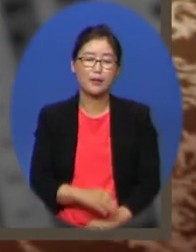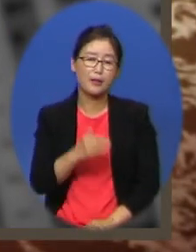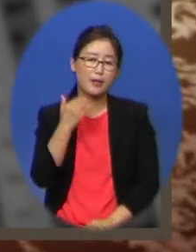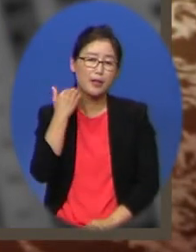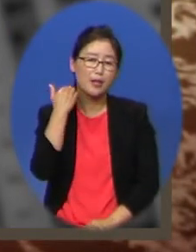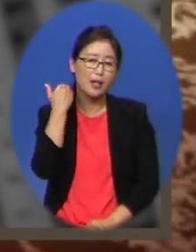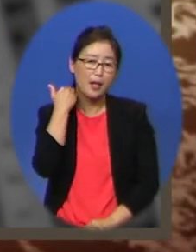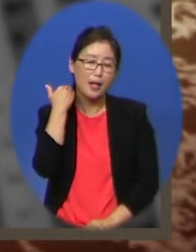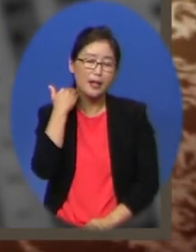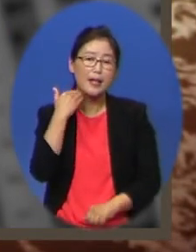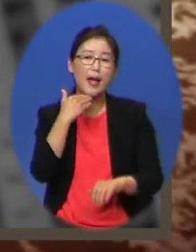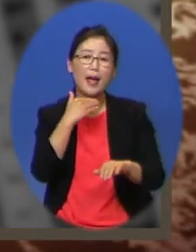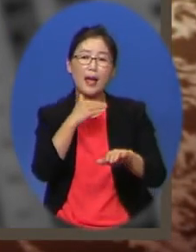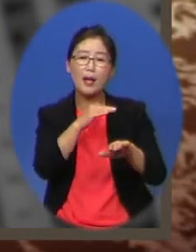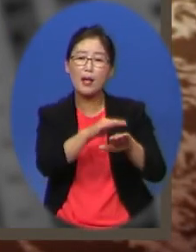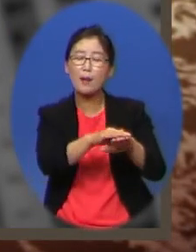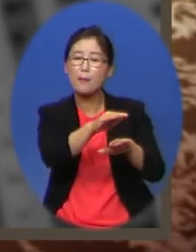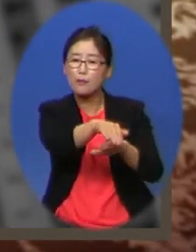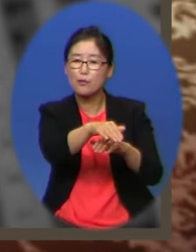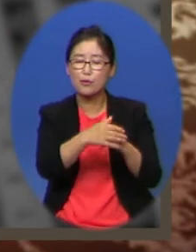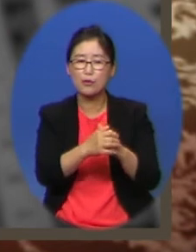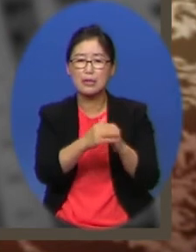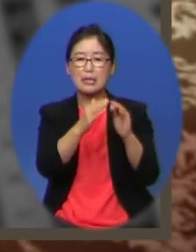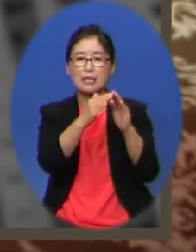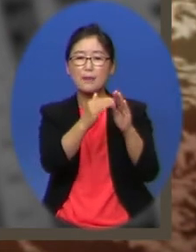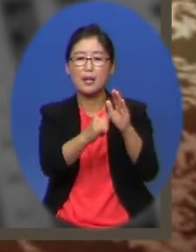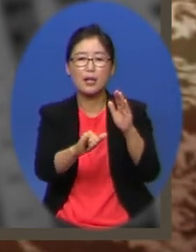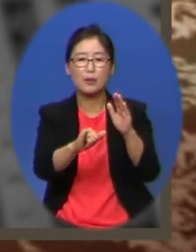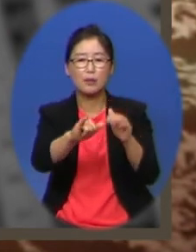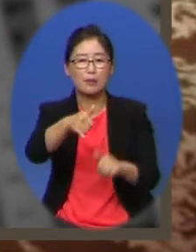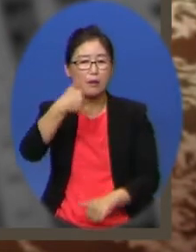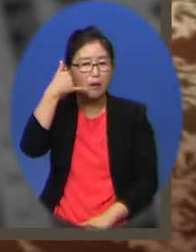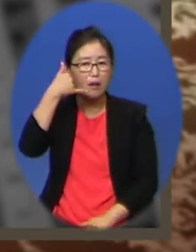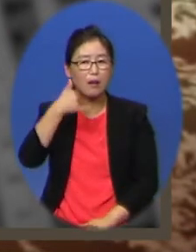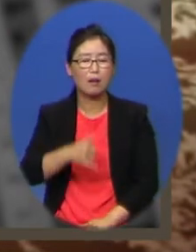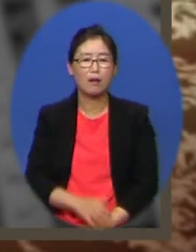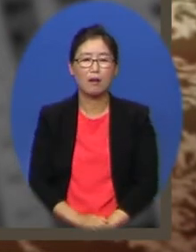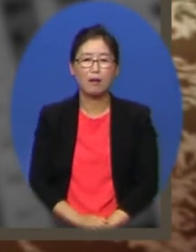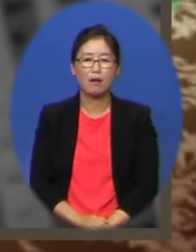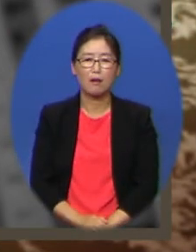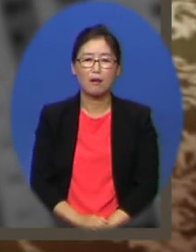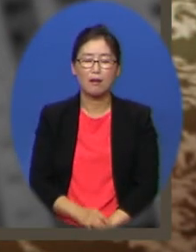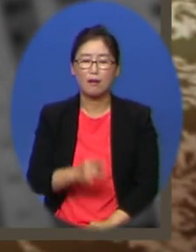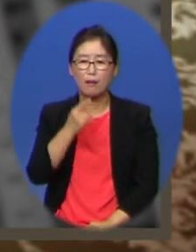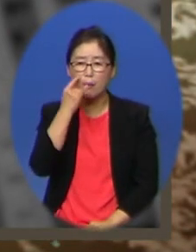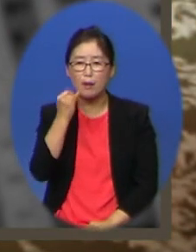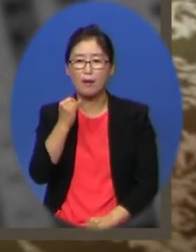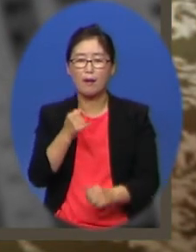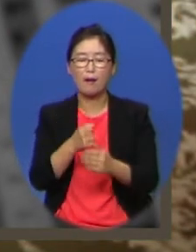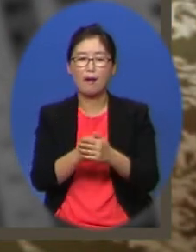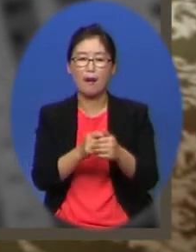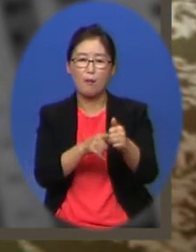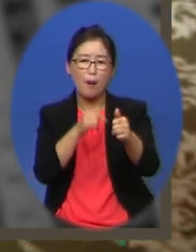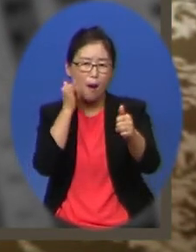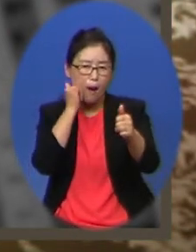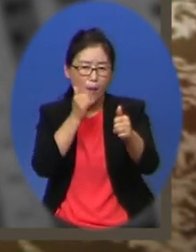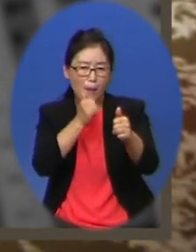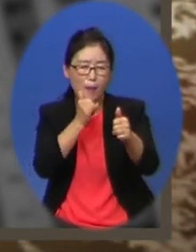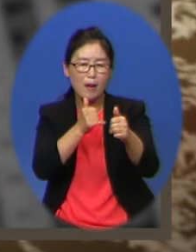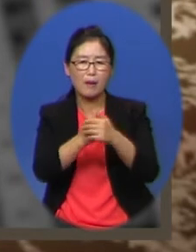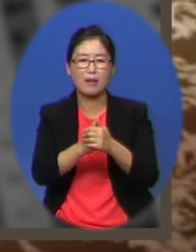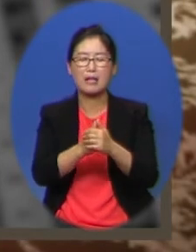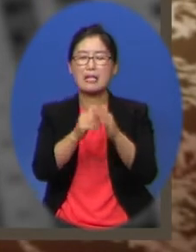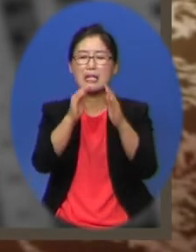아파트의 가족들로부터 연락을 받게 됐는데요. 어머니께서 하루에도 수십 번씩 전화해 다짜고짜 집을